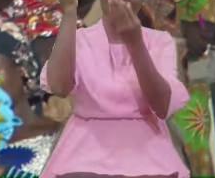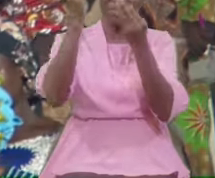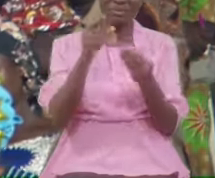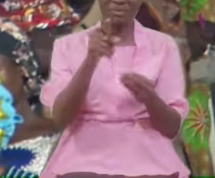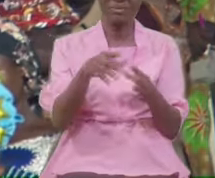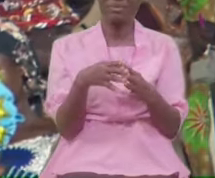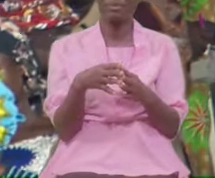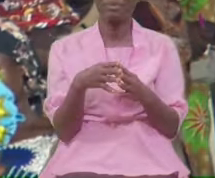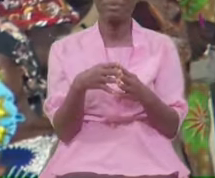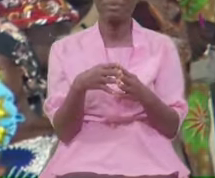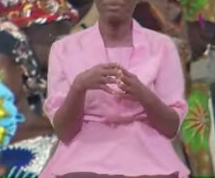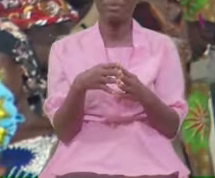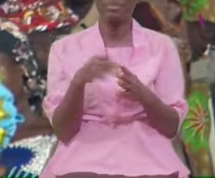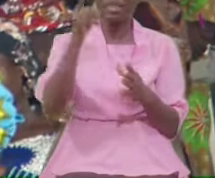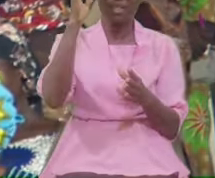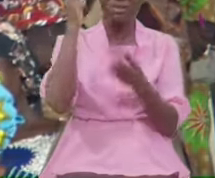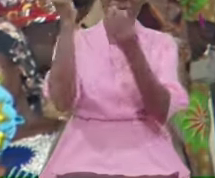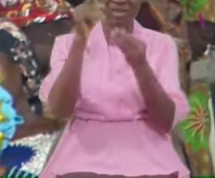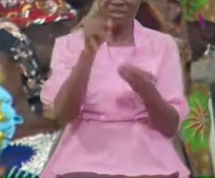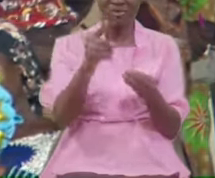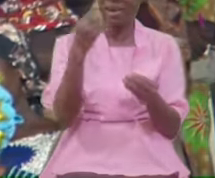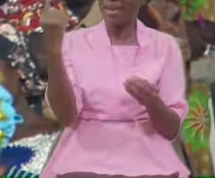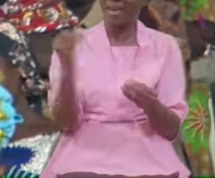give give you ever